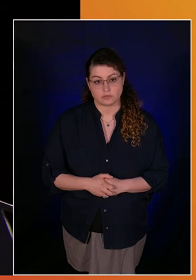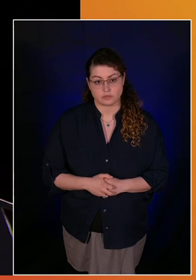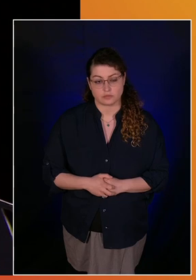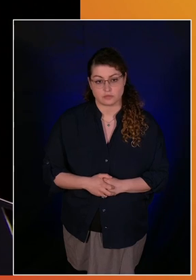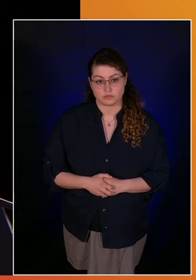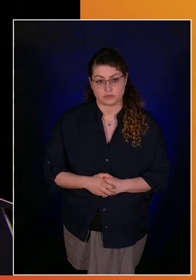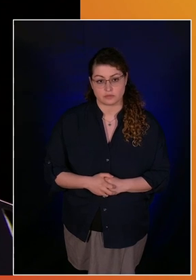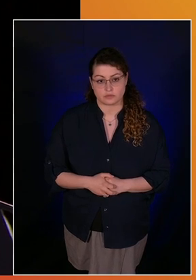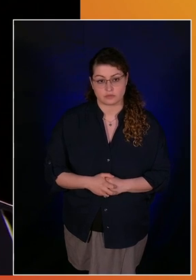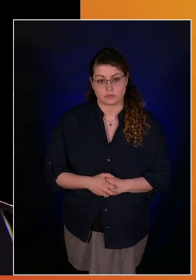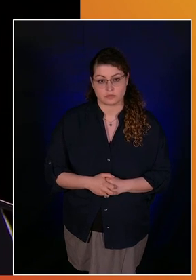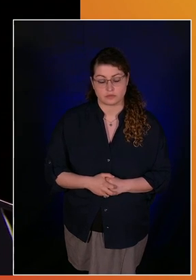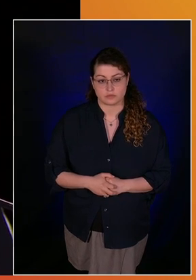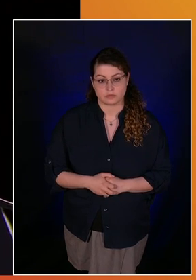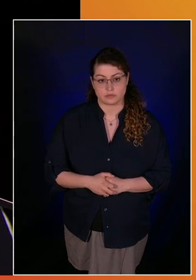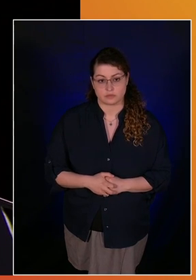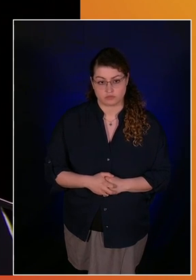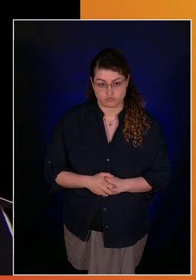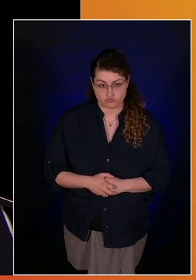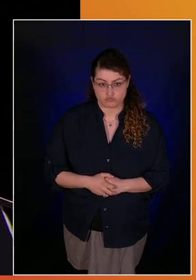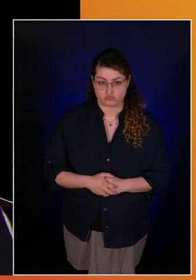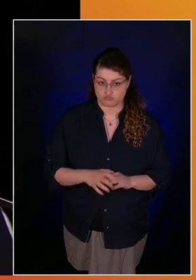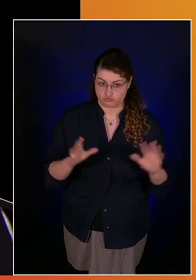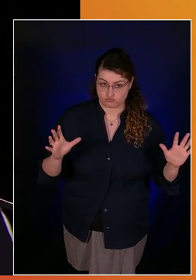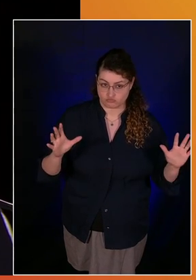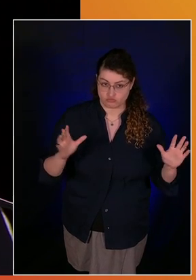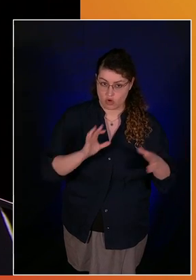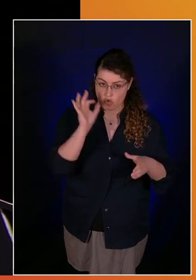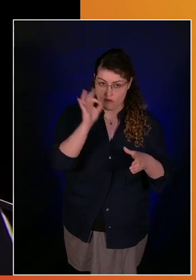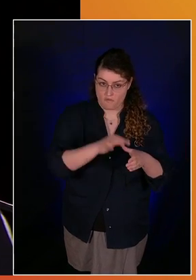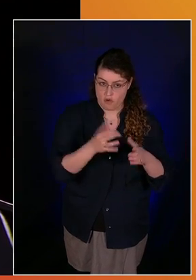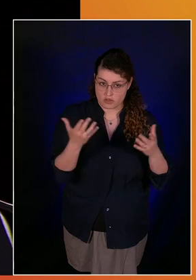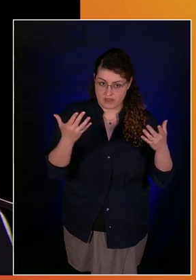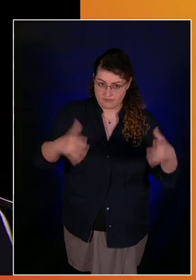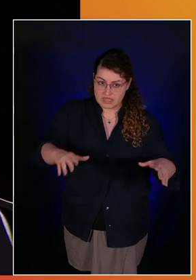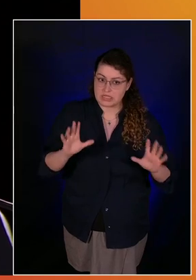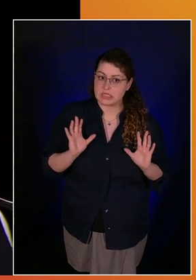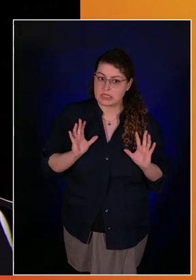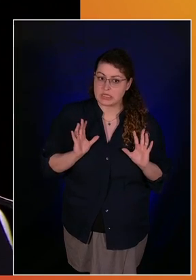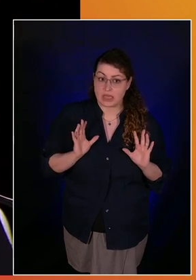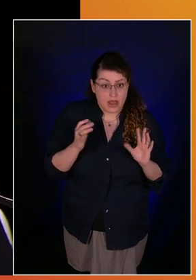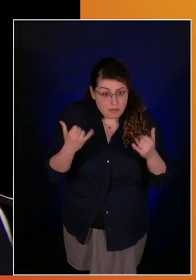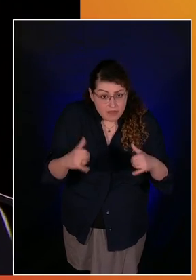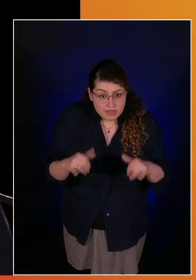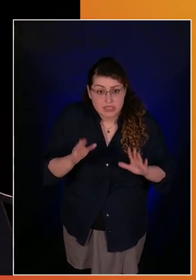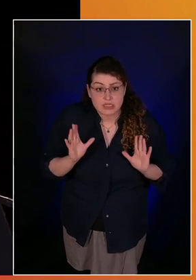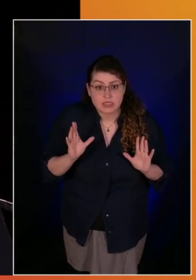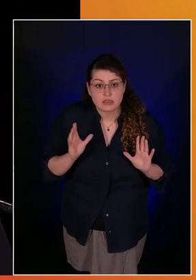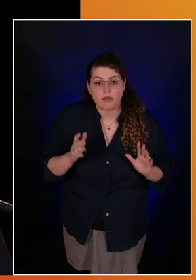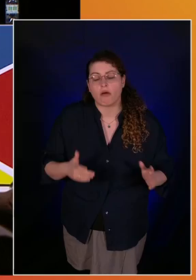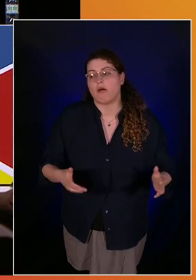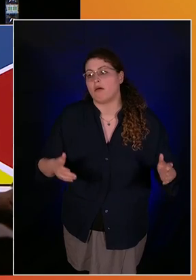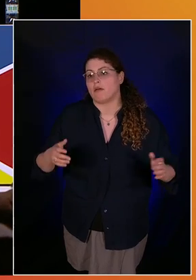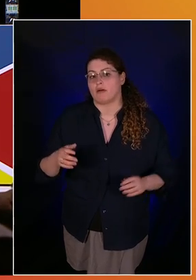où bon on va considérer que le vote sur le thème 3 est clos non